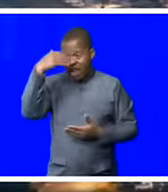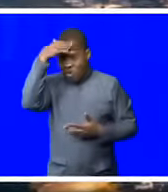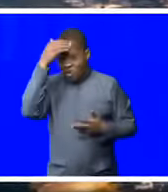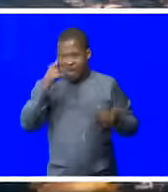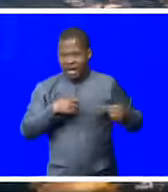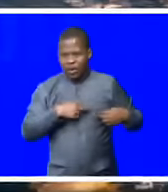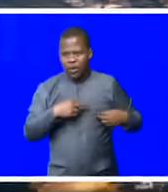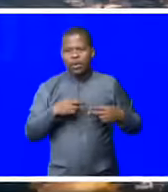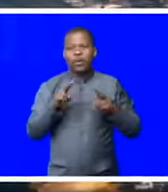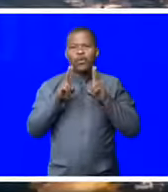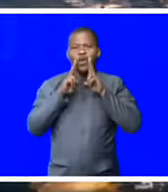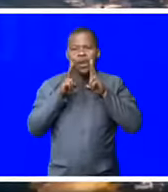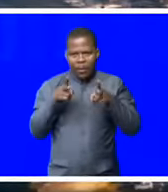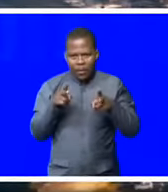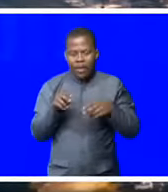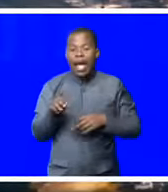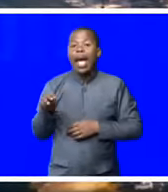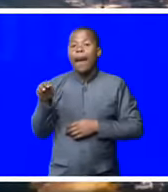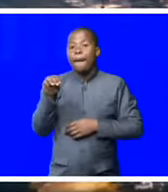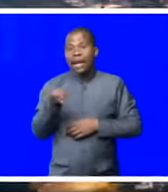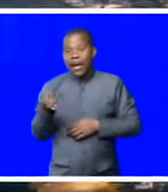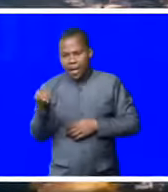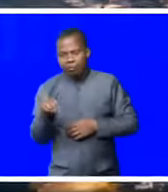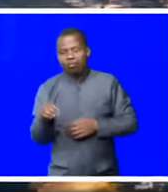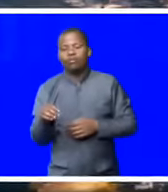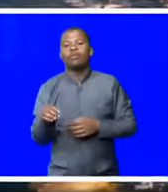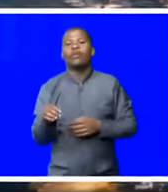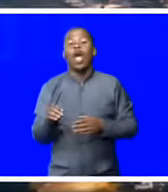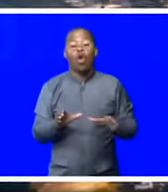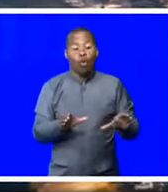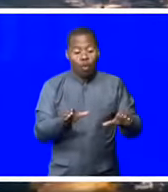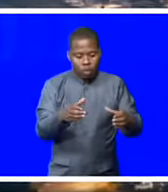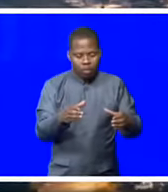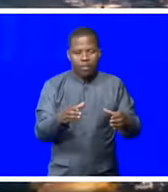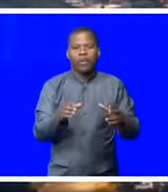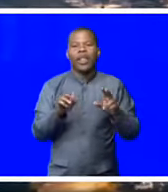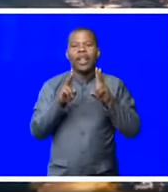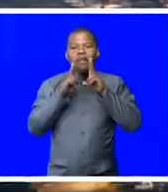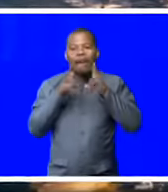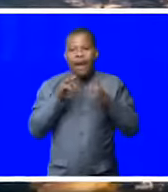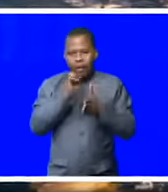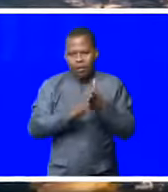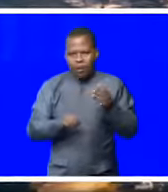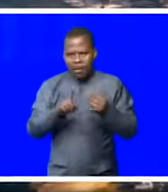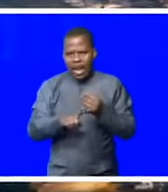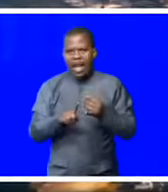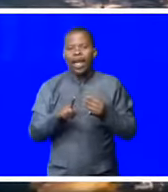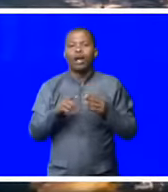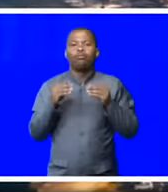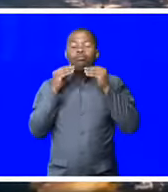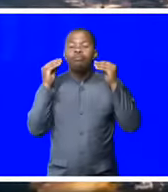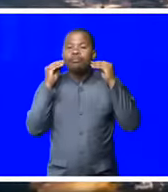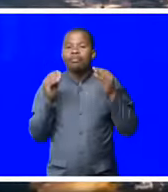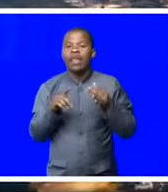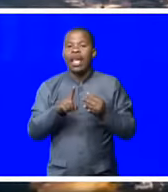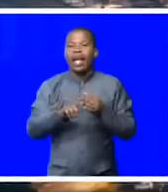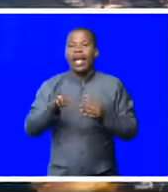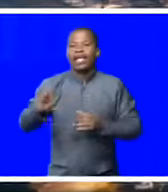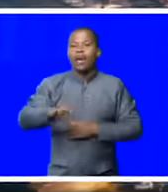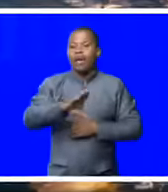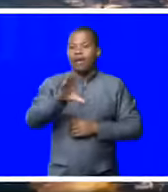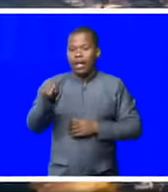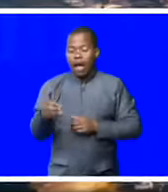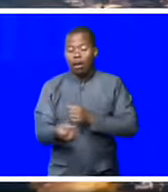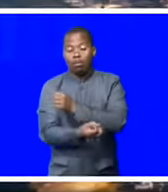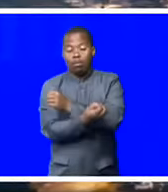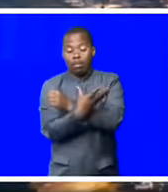aseMozambique naseMpumalanga eMsombuluko nalomhla lomsebenzi uchubekile. Lamabandla lamathathu avakashele tindzawo tekukhangata ivakasha etahlukene kuleli